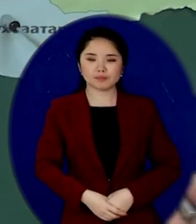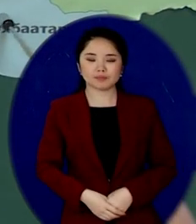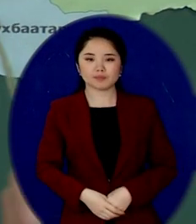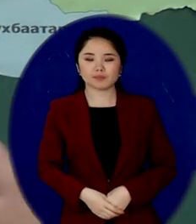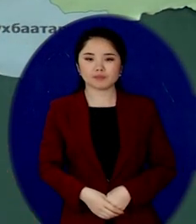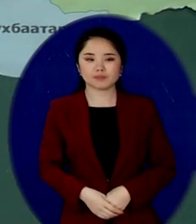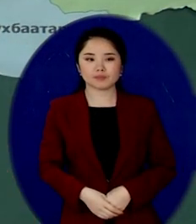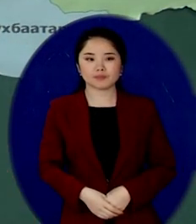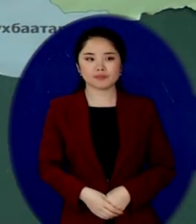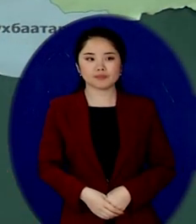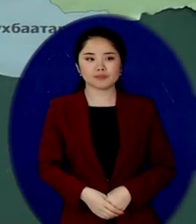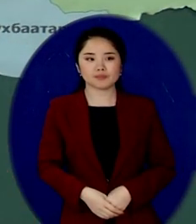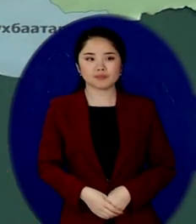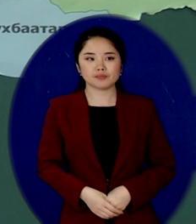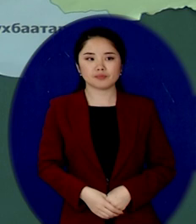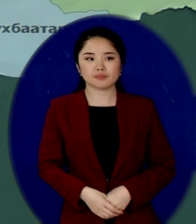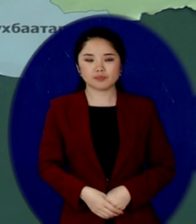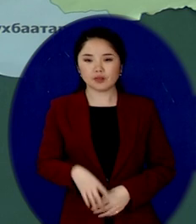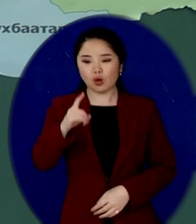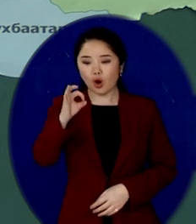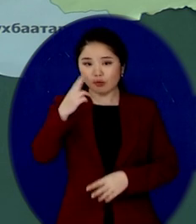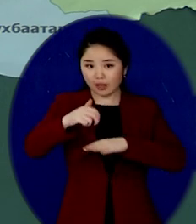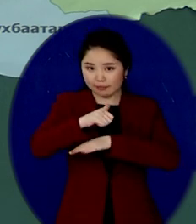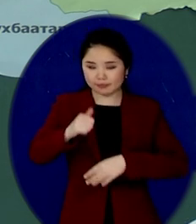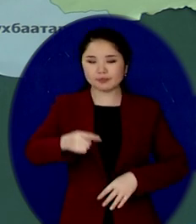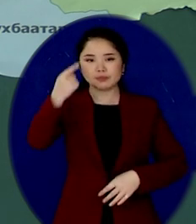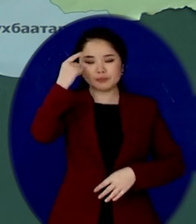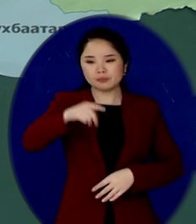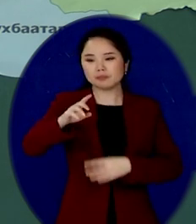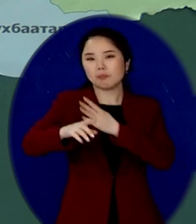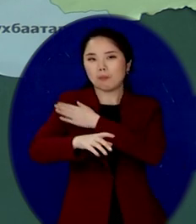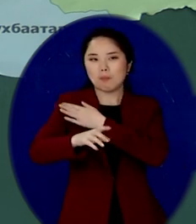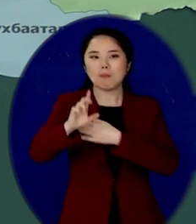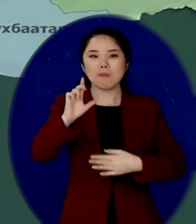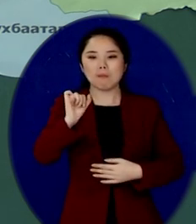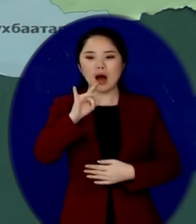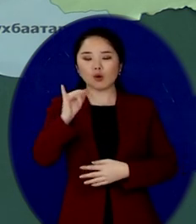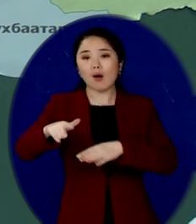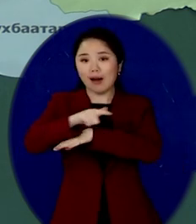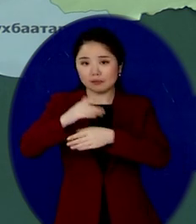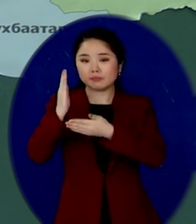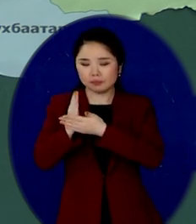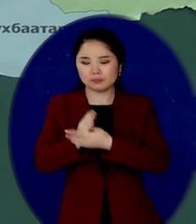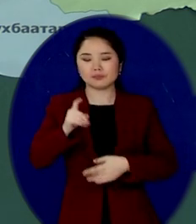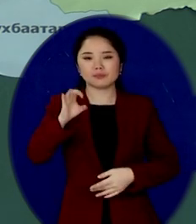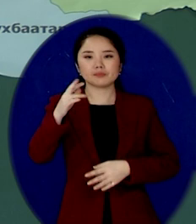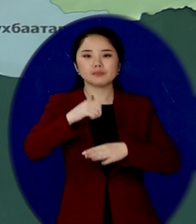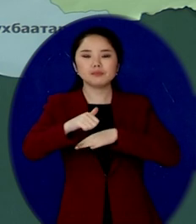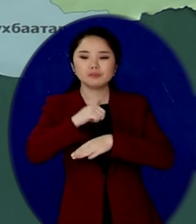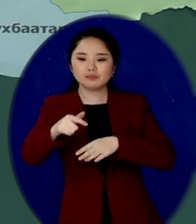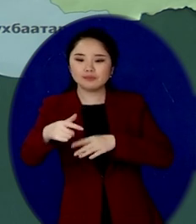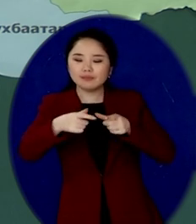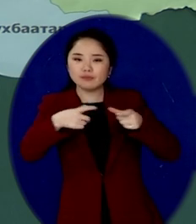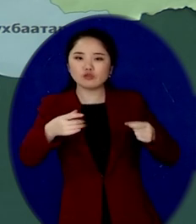За харъя. Ховд аймаг Монгол орны баруун хэсэгт байна. Ховд аймгийн газрын зураг